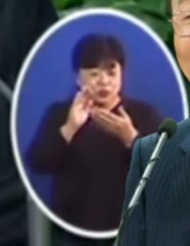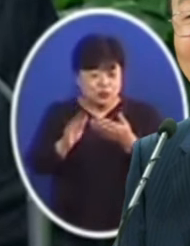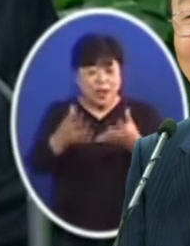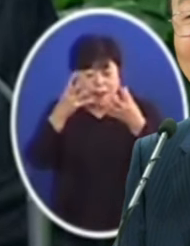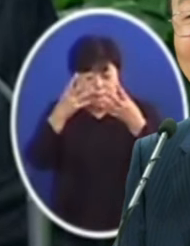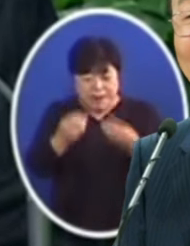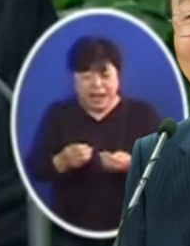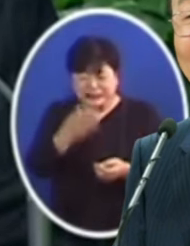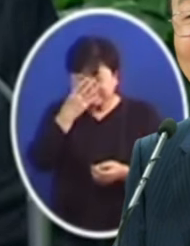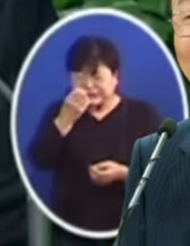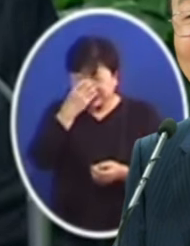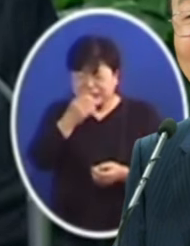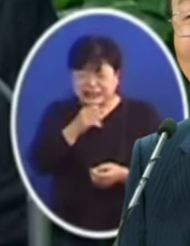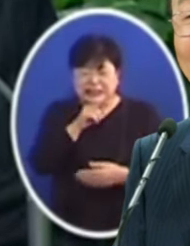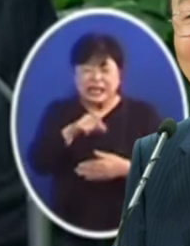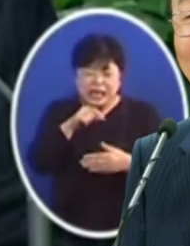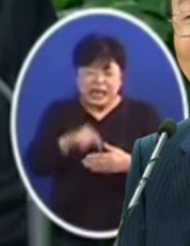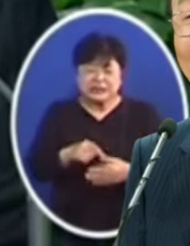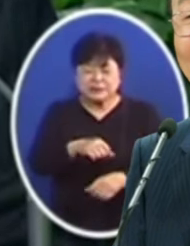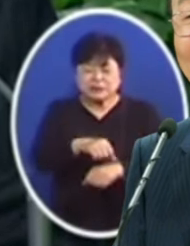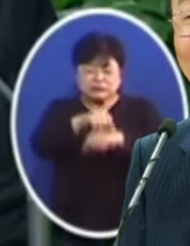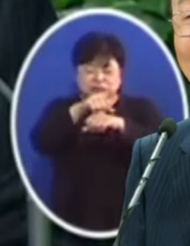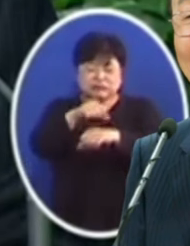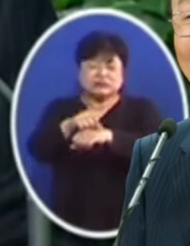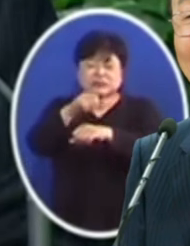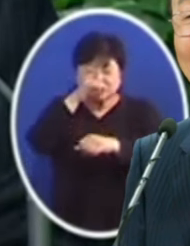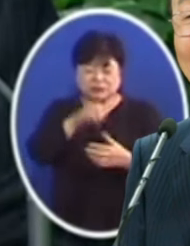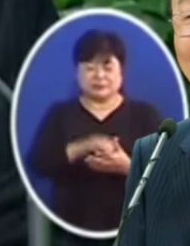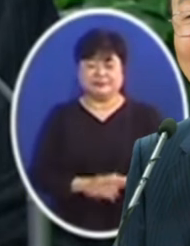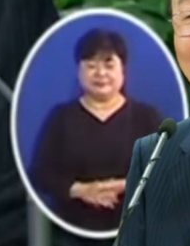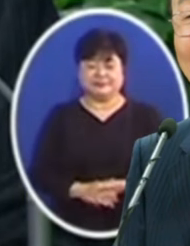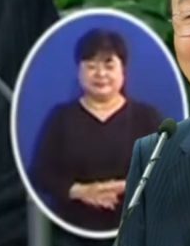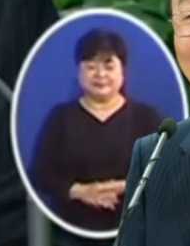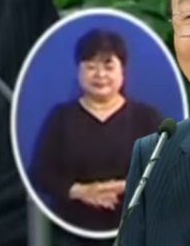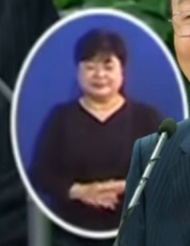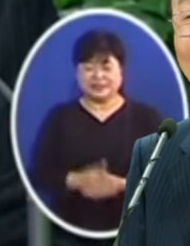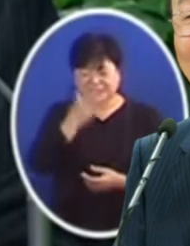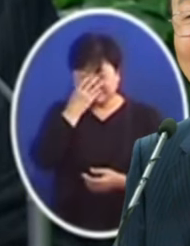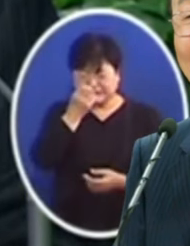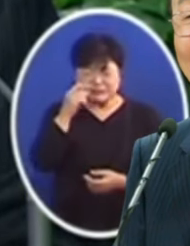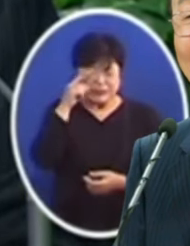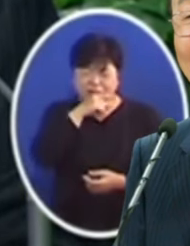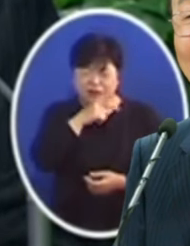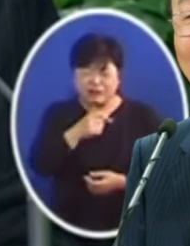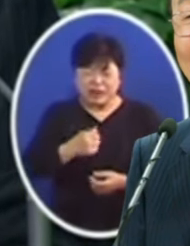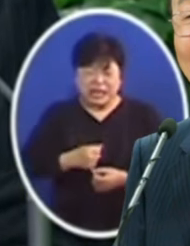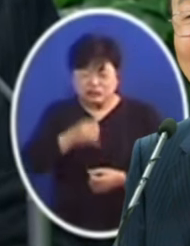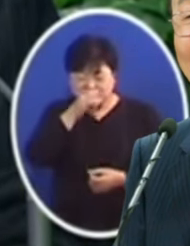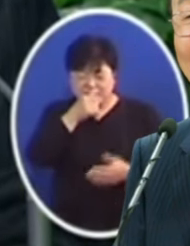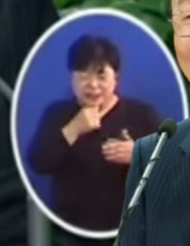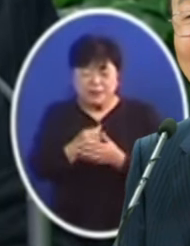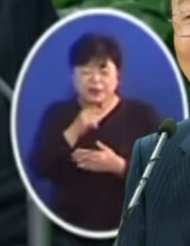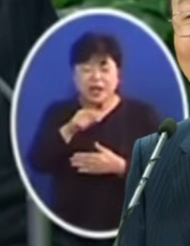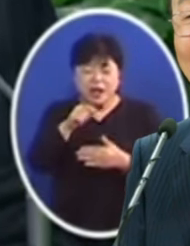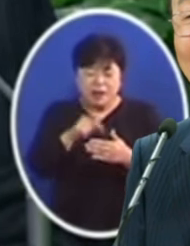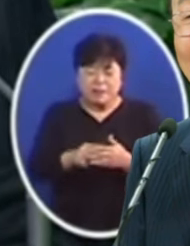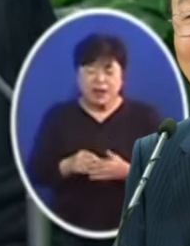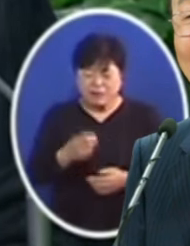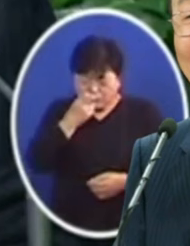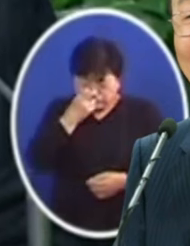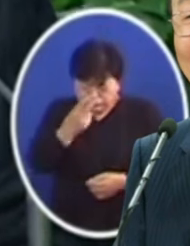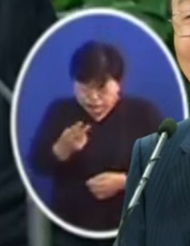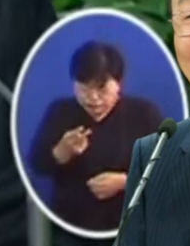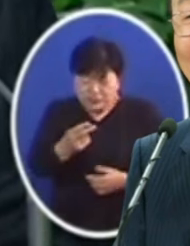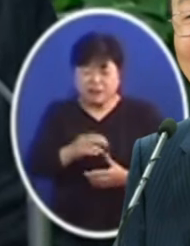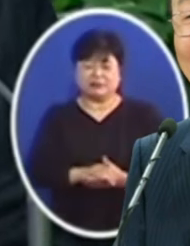수없이 많은 쓰레기를 우리 가슴 속에 파묻어 놓고 가는 것입니다. 이 쓰레기를 갖고 있기 때문에 마음속에 썩은 냄새가